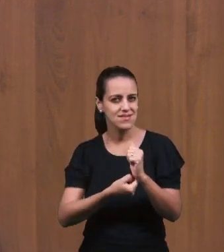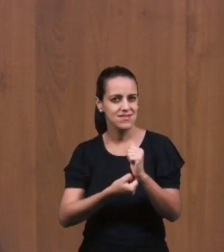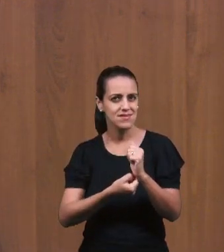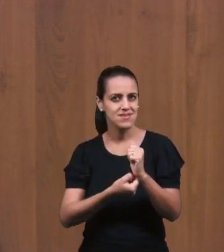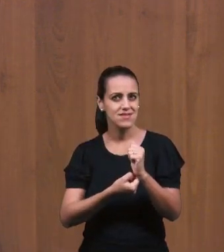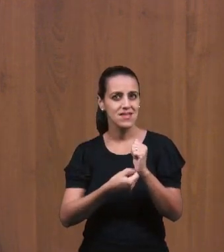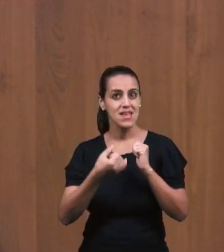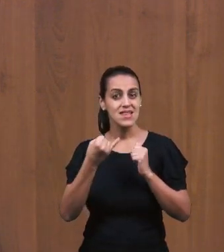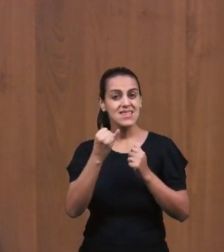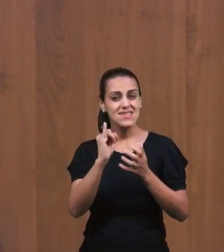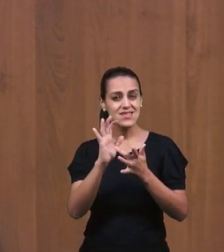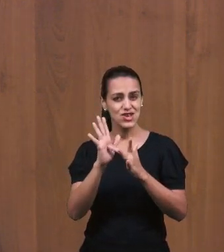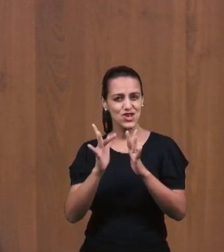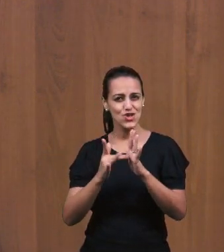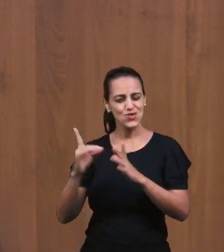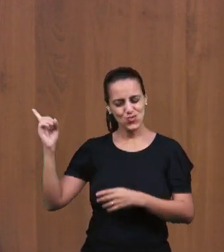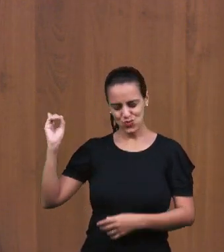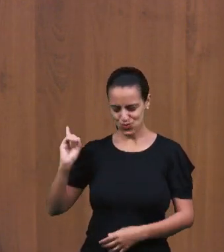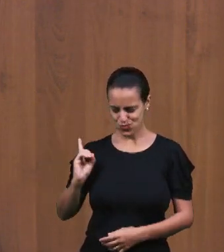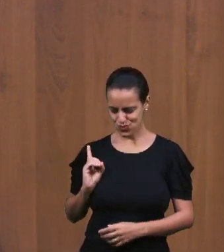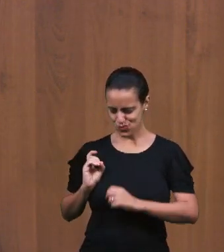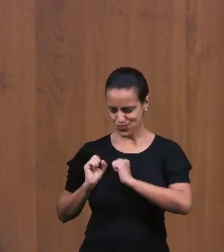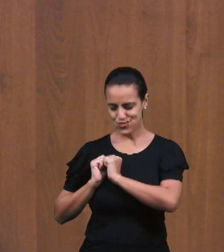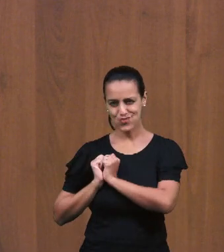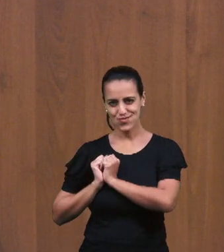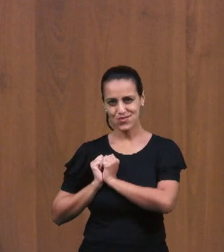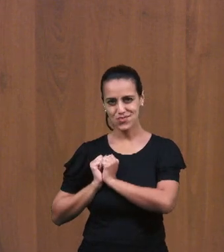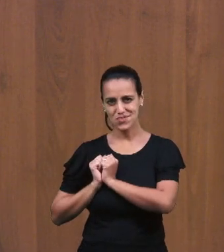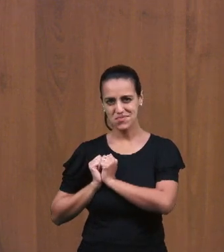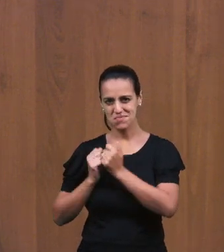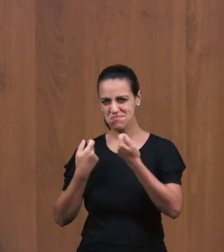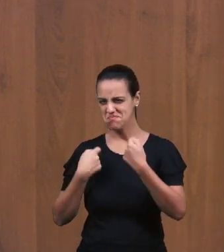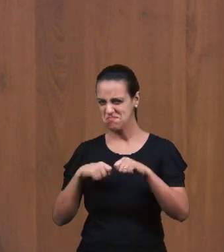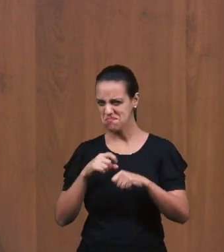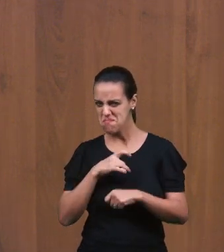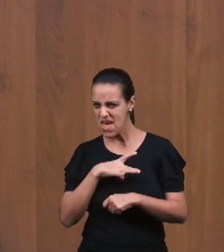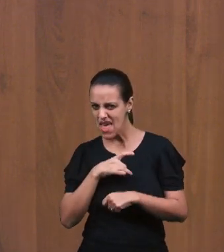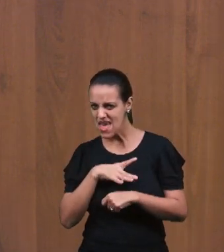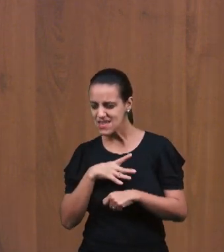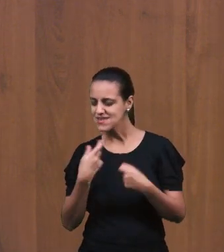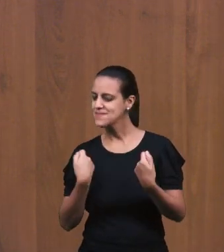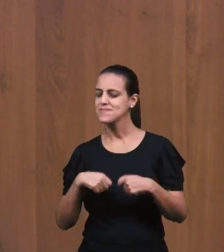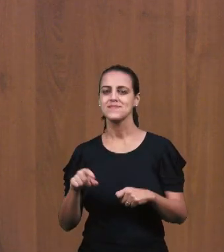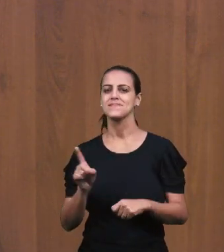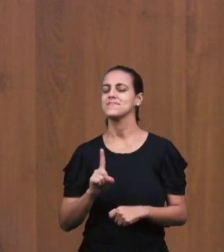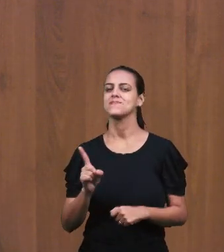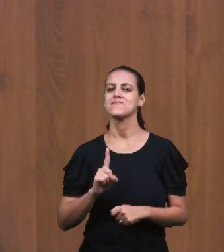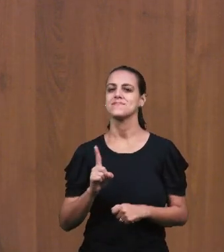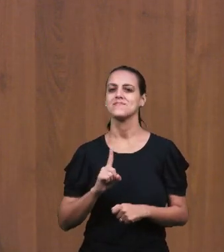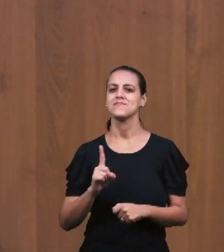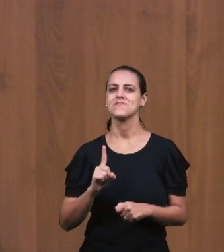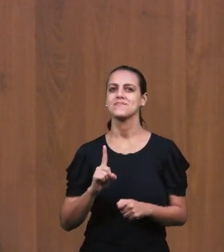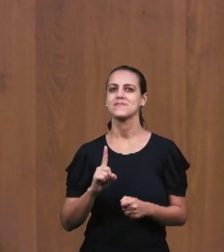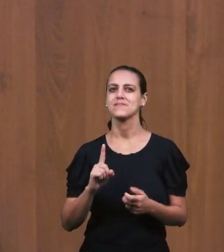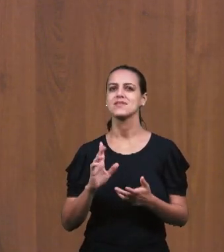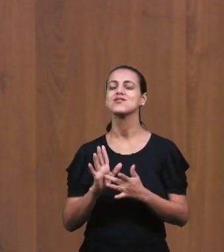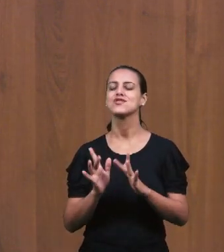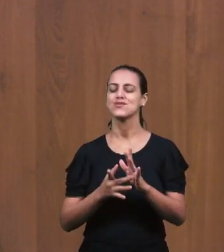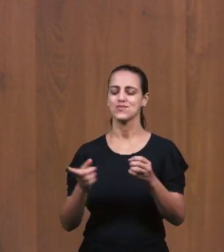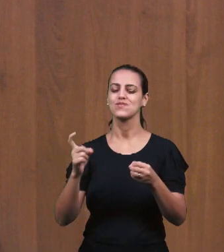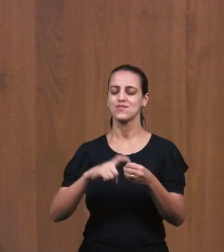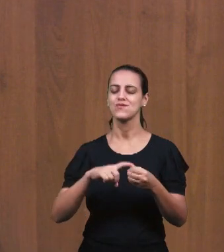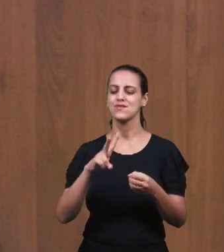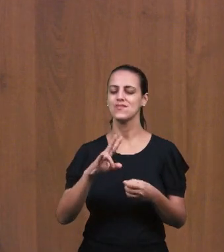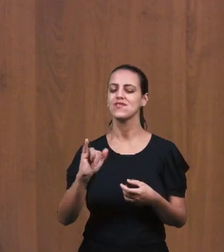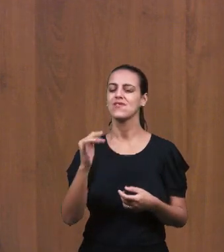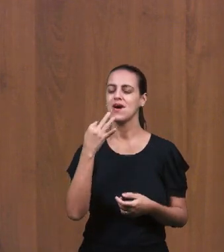Si Jésus est avec nous, il n'a rien à craindre. Jésus bientôt viendra.